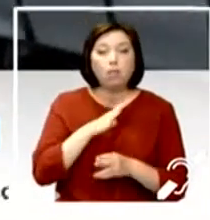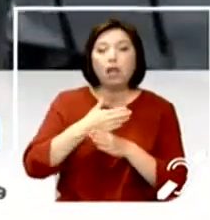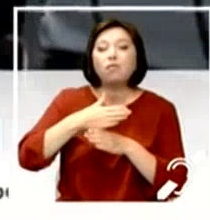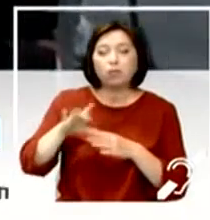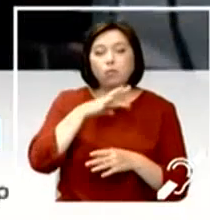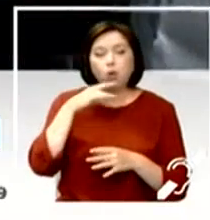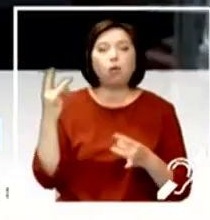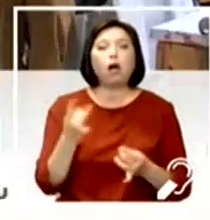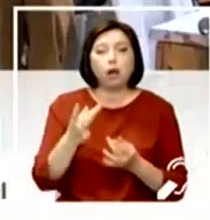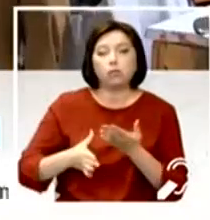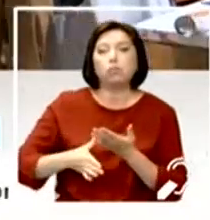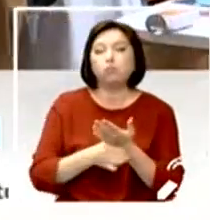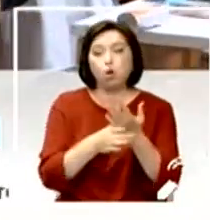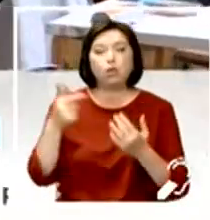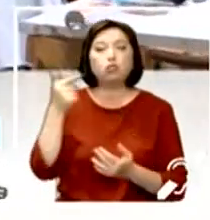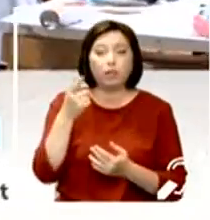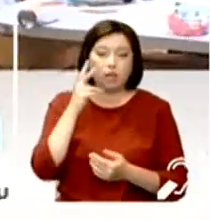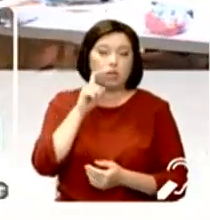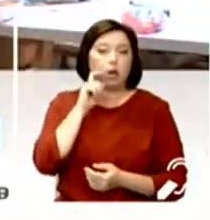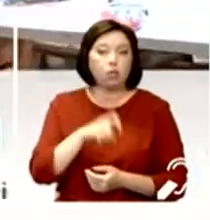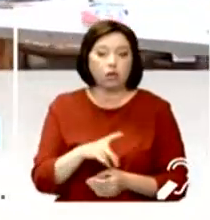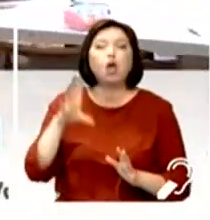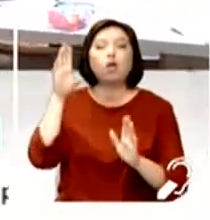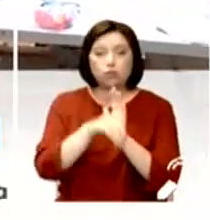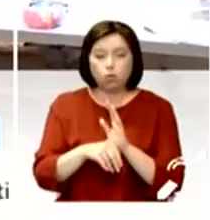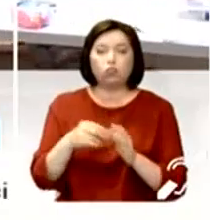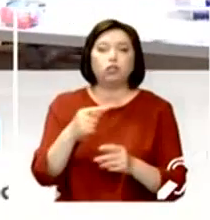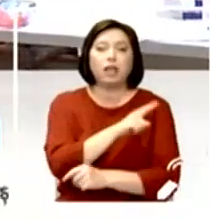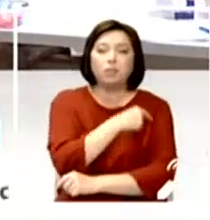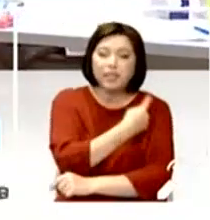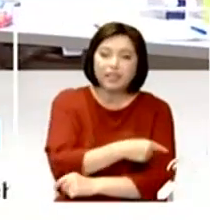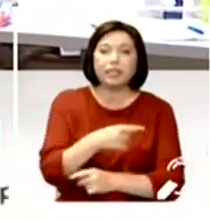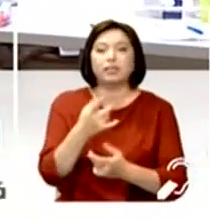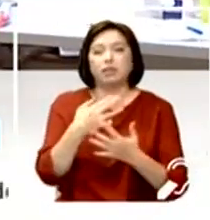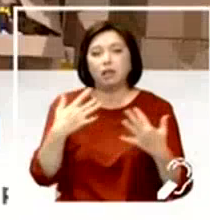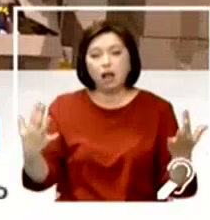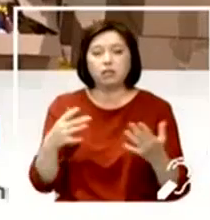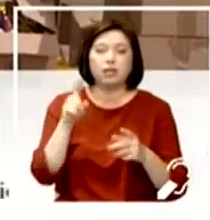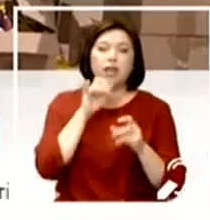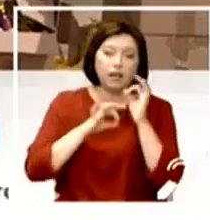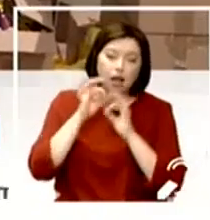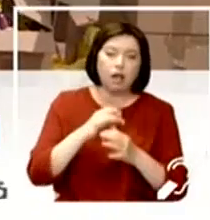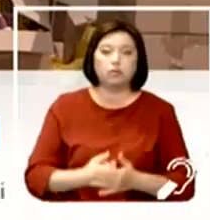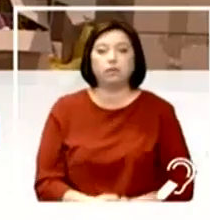în mai multe rânduri ajutoare umanitare Ucrainei, inclusiv echipamente medicale și medicamente.